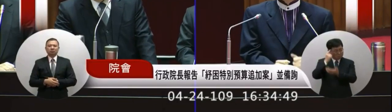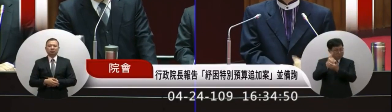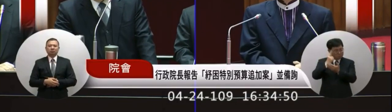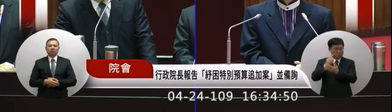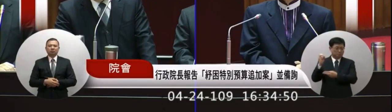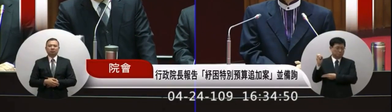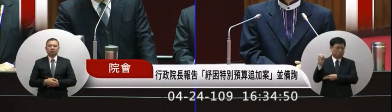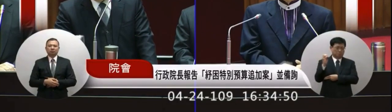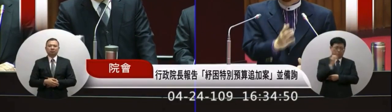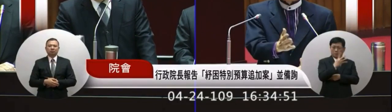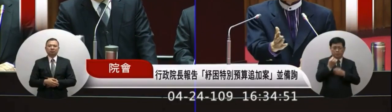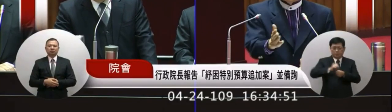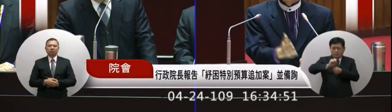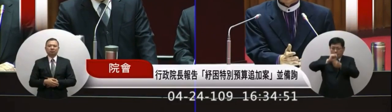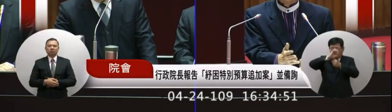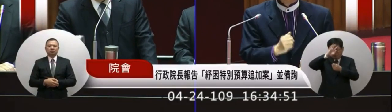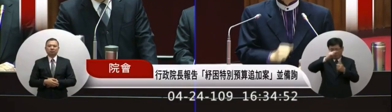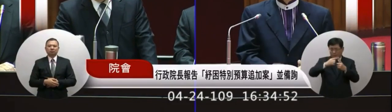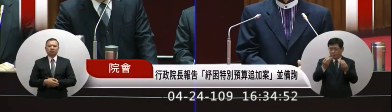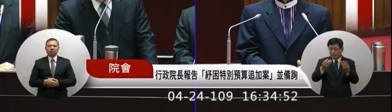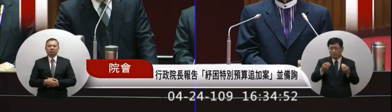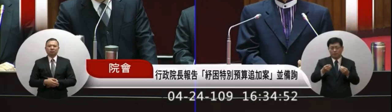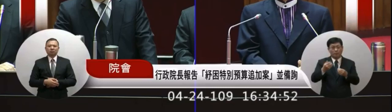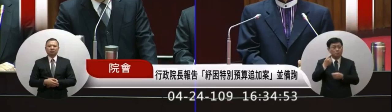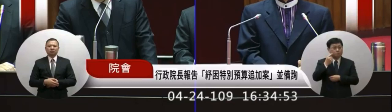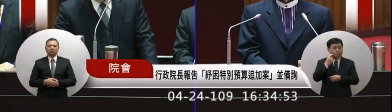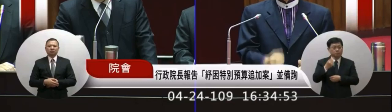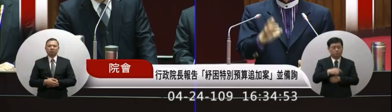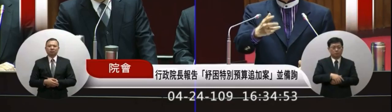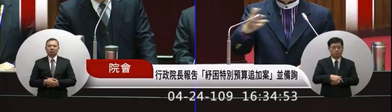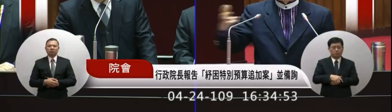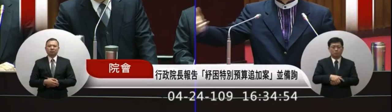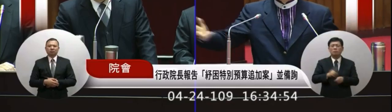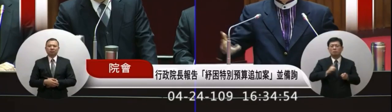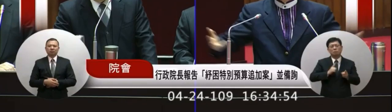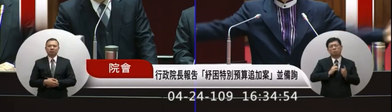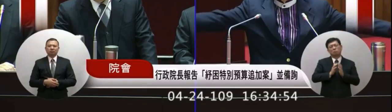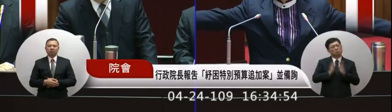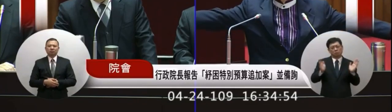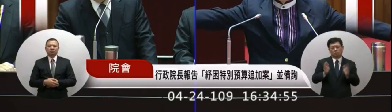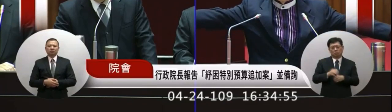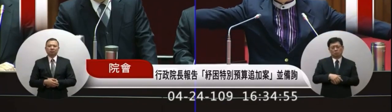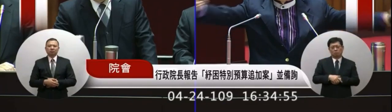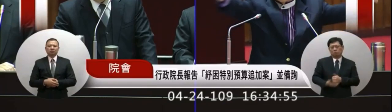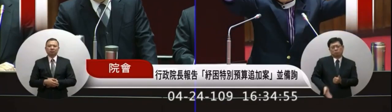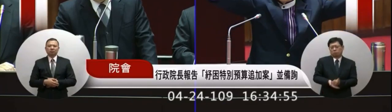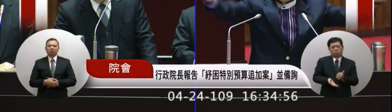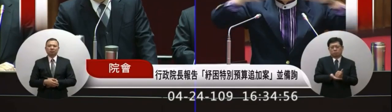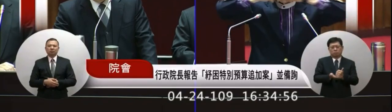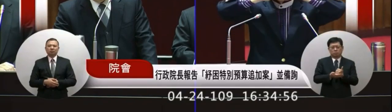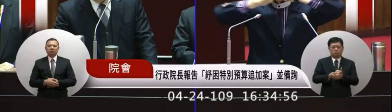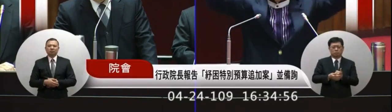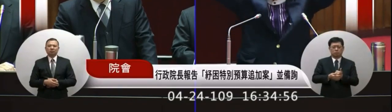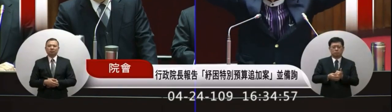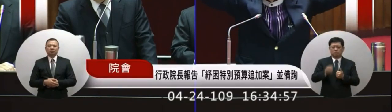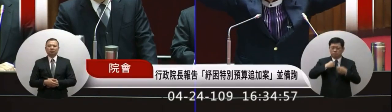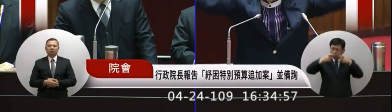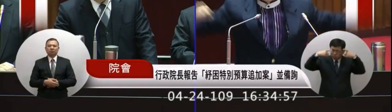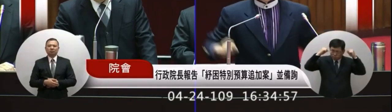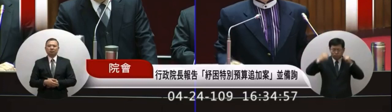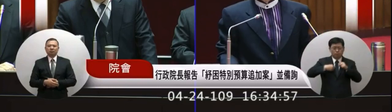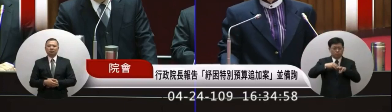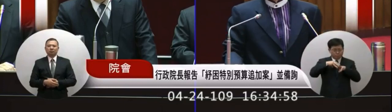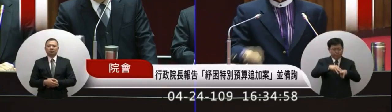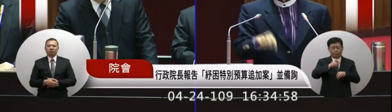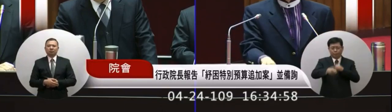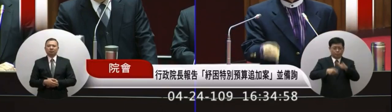零确诊。假如啦，假如你就大方鼓励大家戴了口罩去